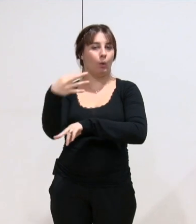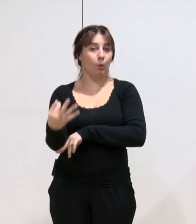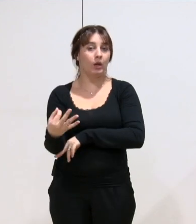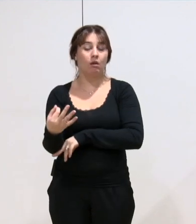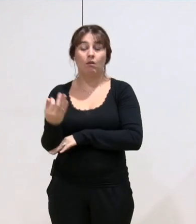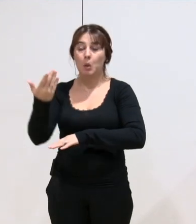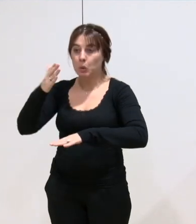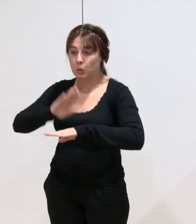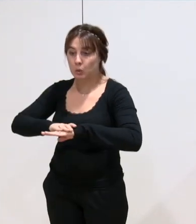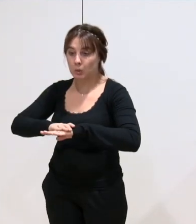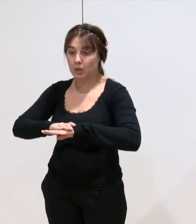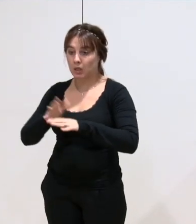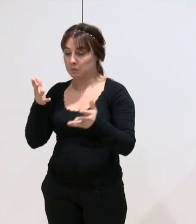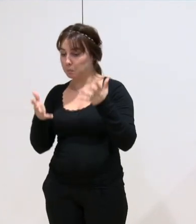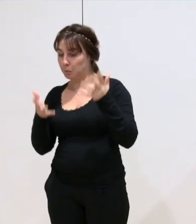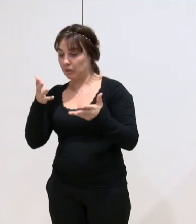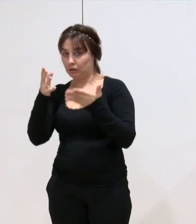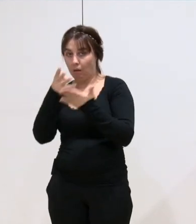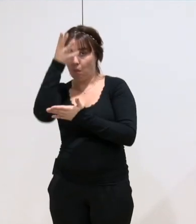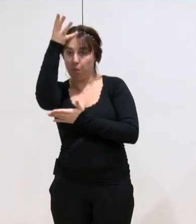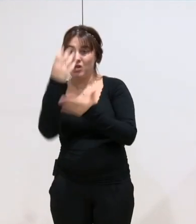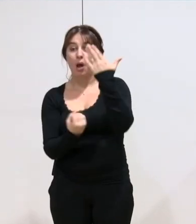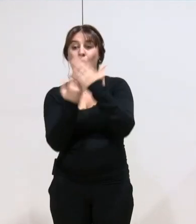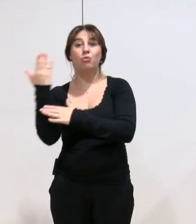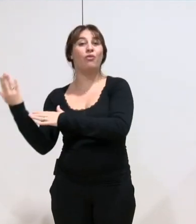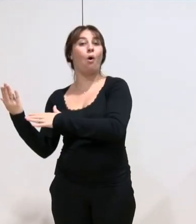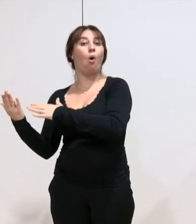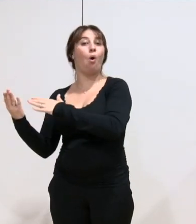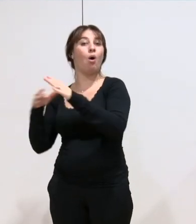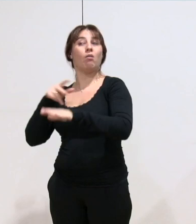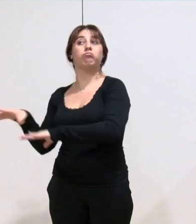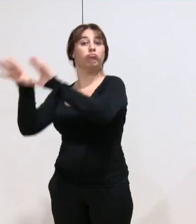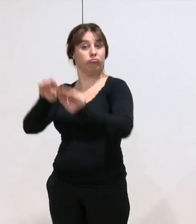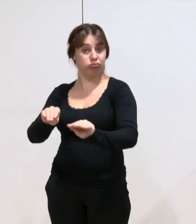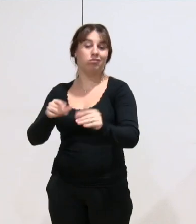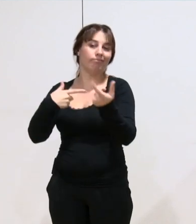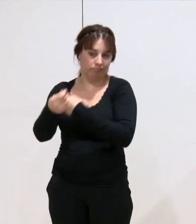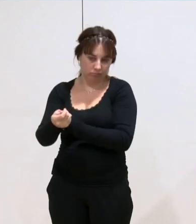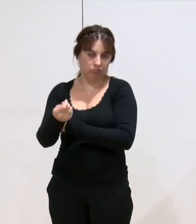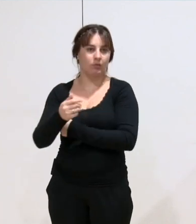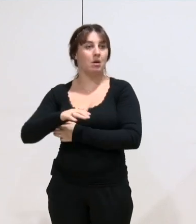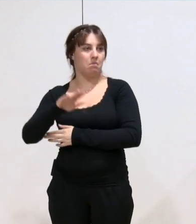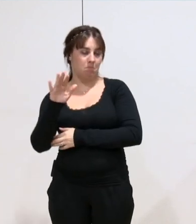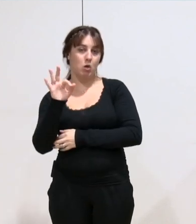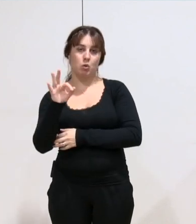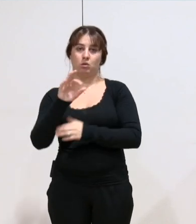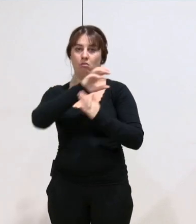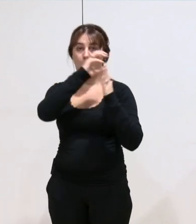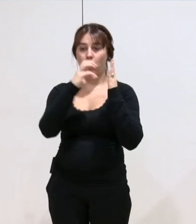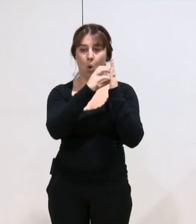dans le cadre de projet d'un nouvel occupant. Et il y a effectivement des clauses